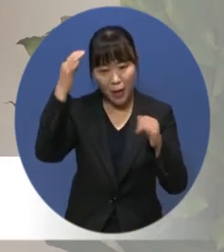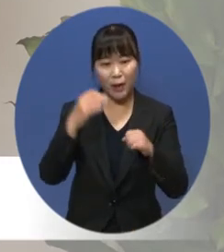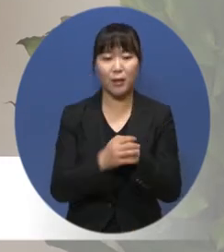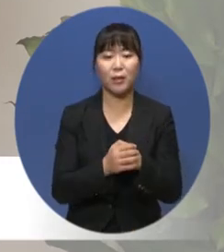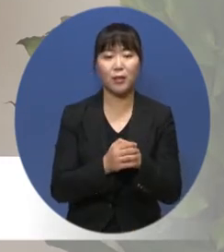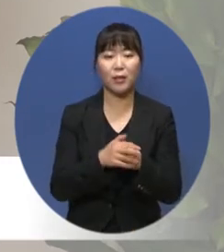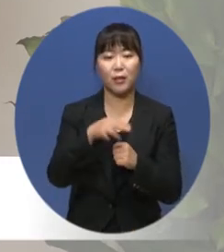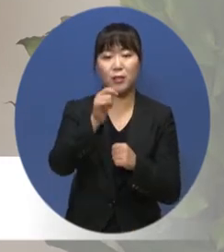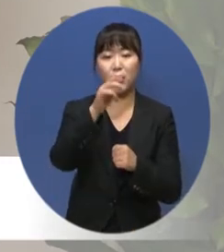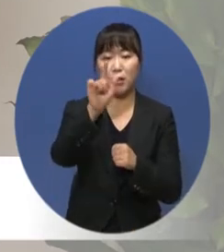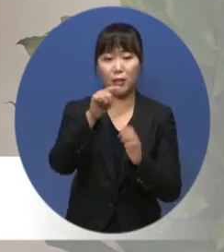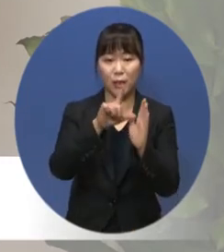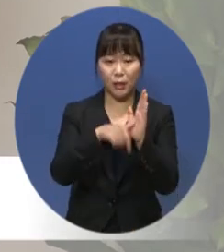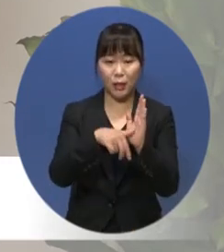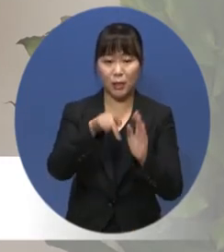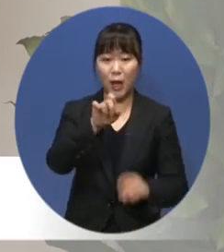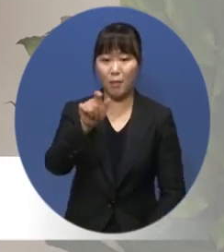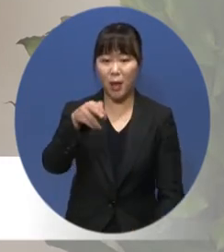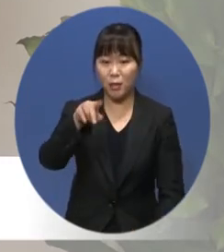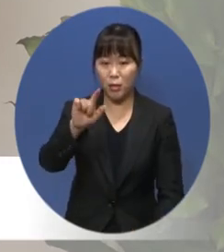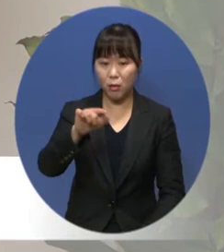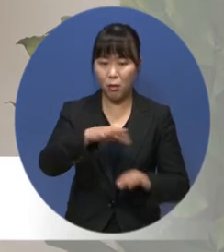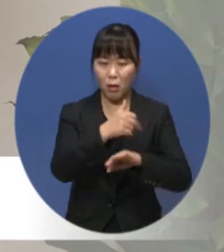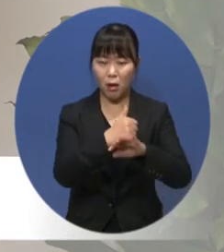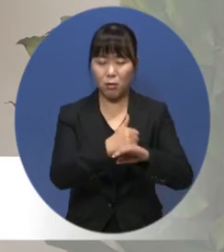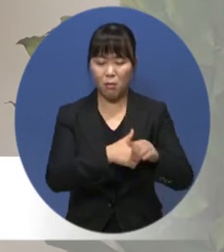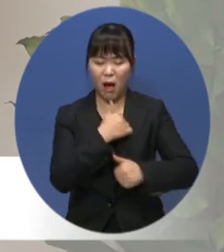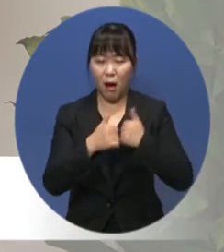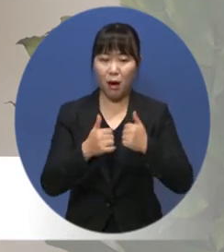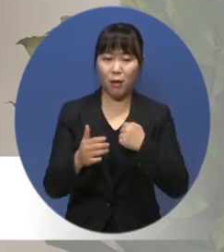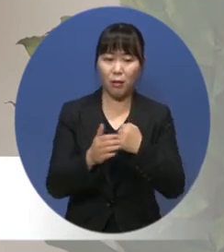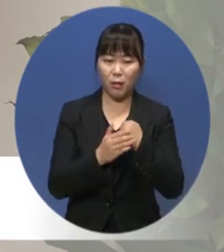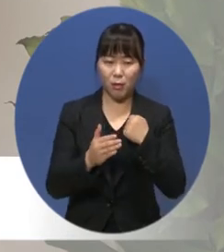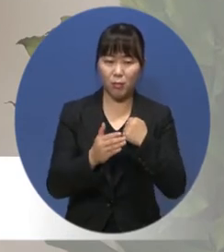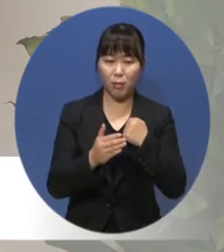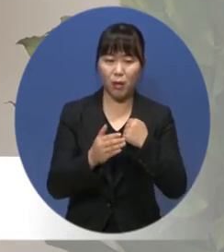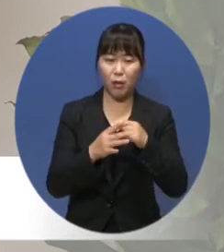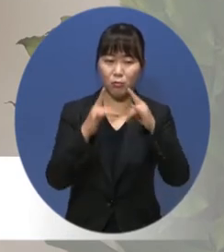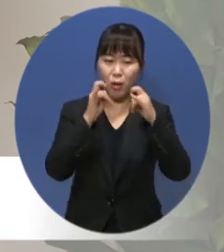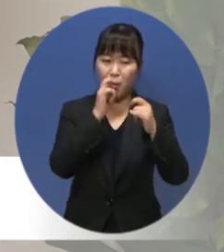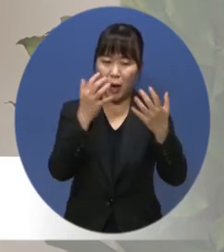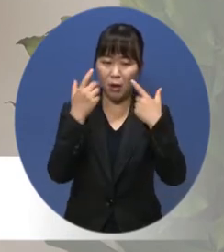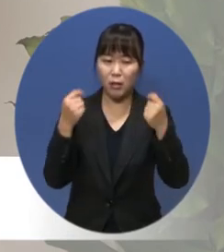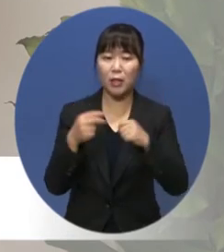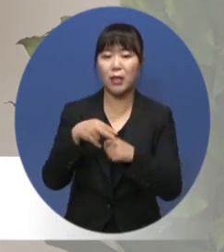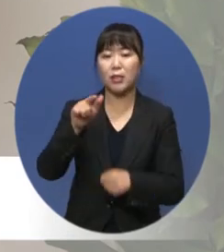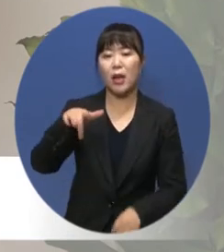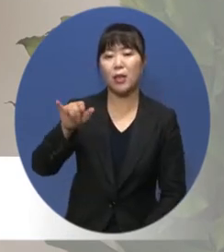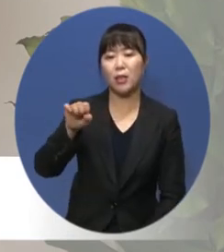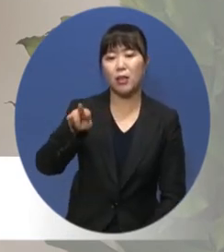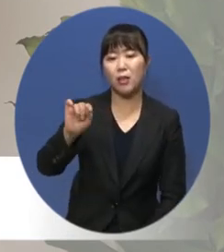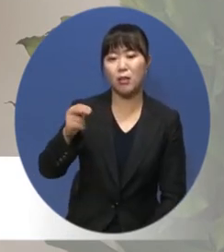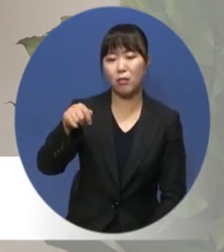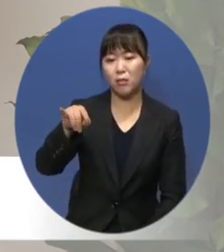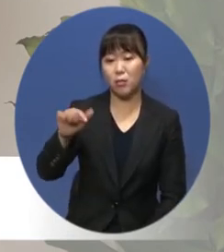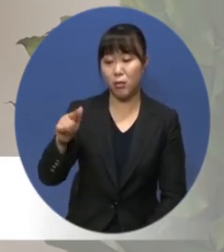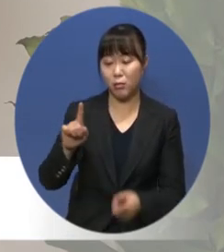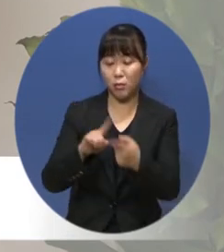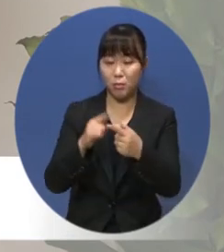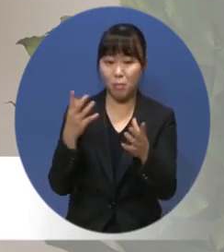역사가 인삼 하천은 황제의 노여움을 사서 공양을 받고 4개월 전 이라는 영작을 언 썹니다